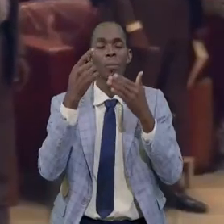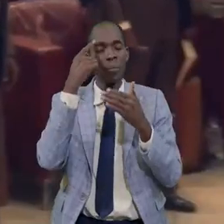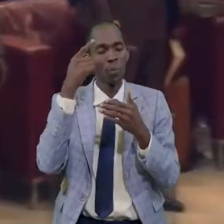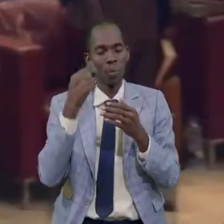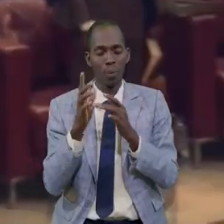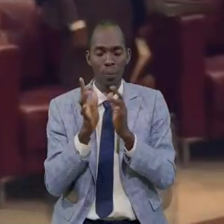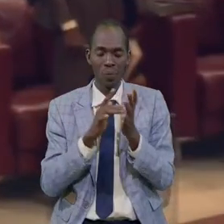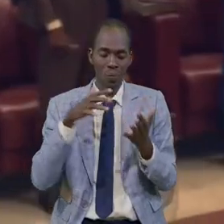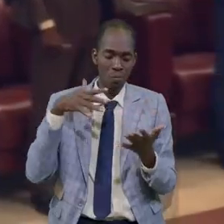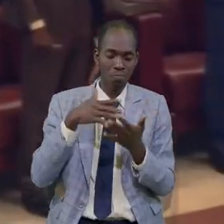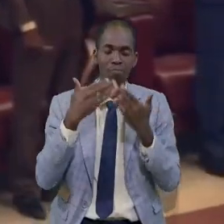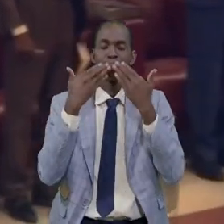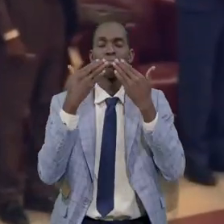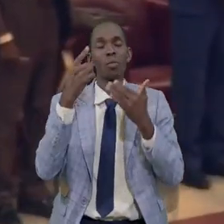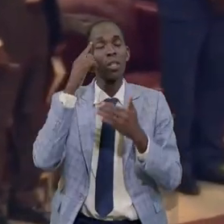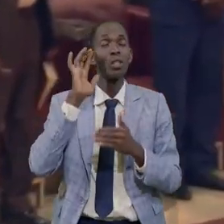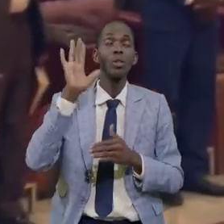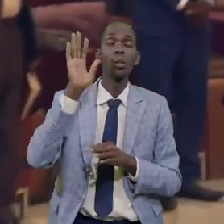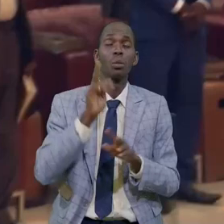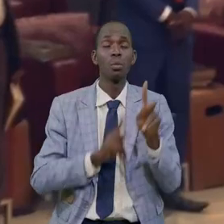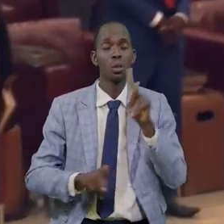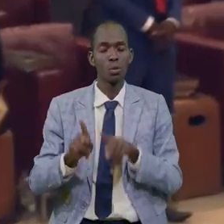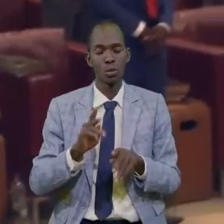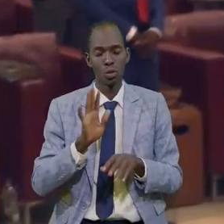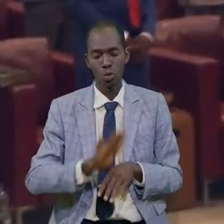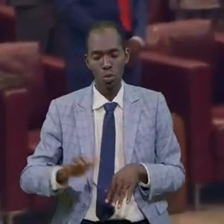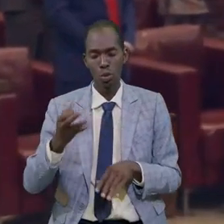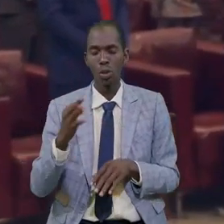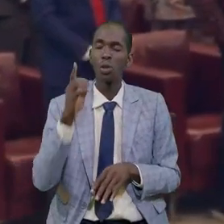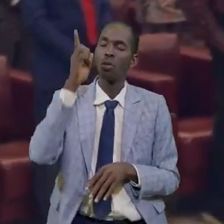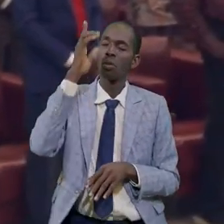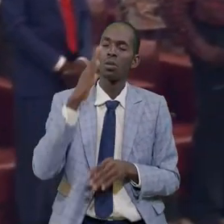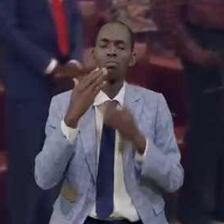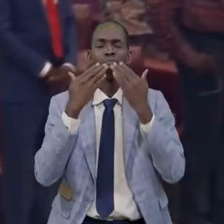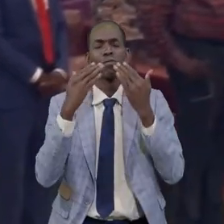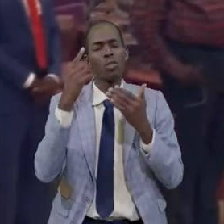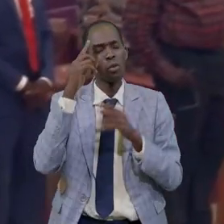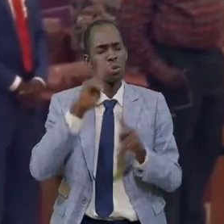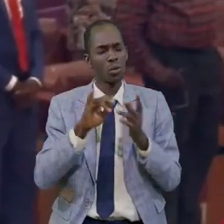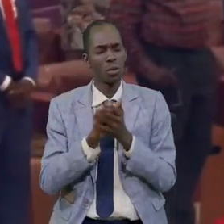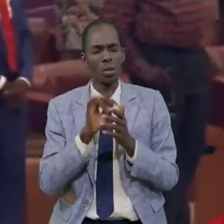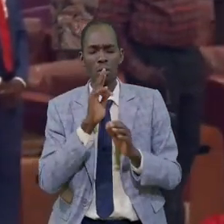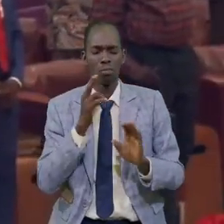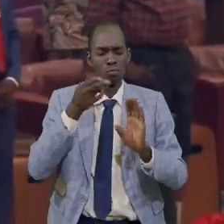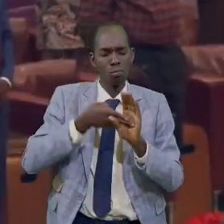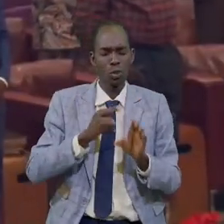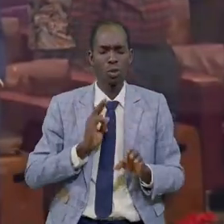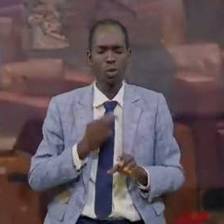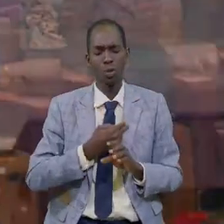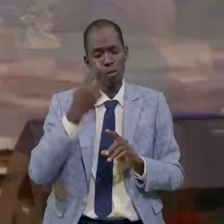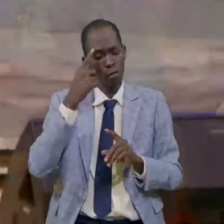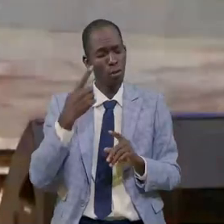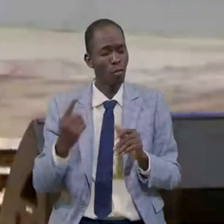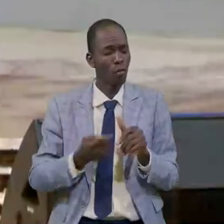l'étude biblique. Merci pour ton peuple, enfant de Dieu. Merci pour ceux qui se joignent à nous pour la toute